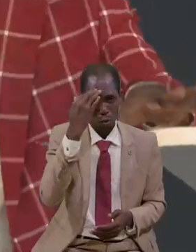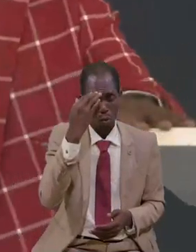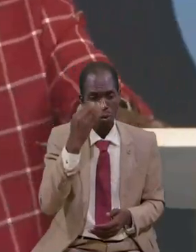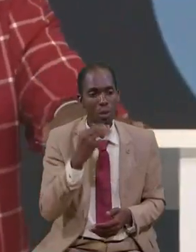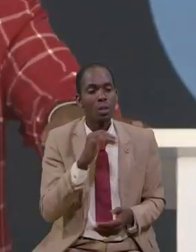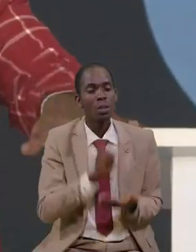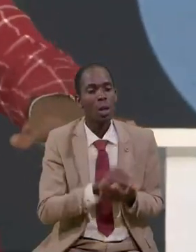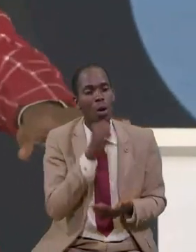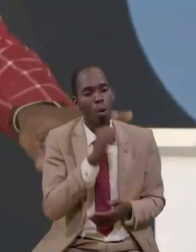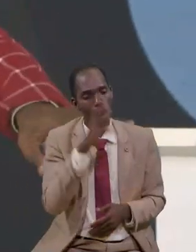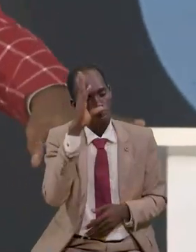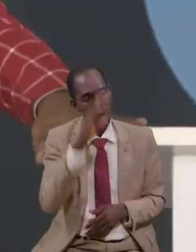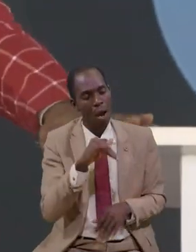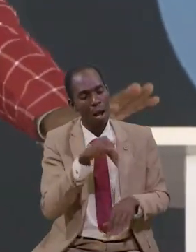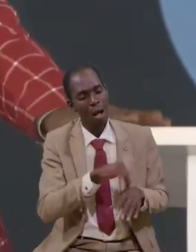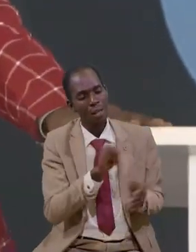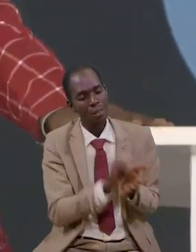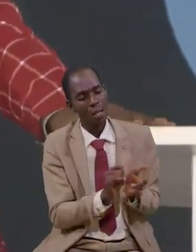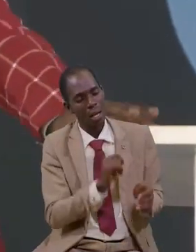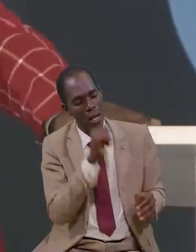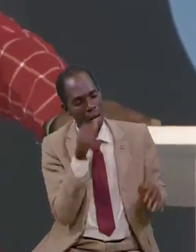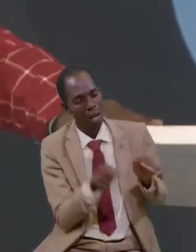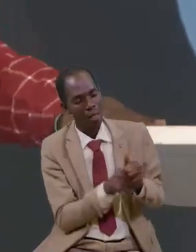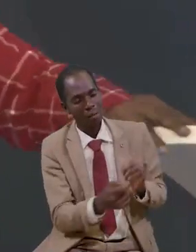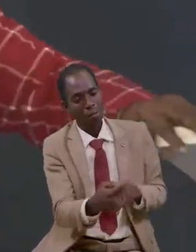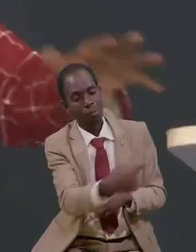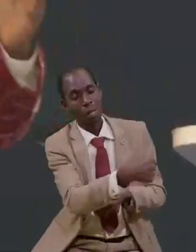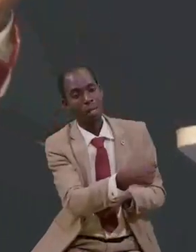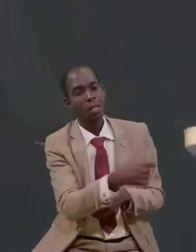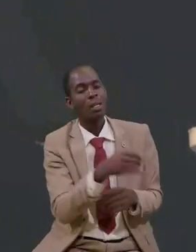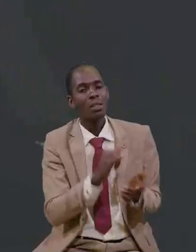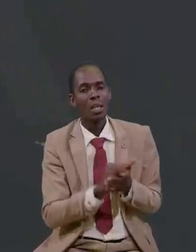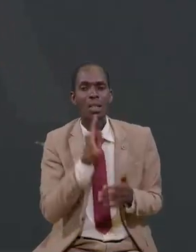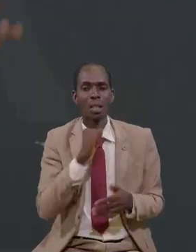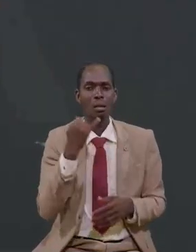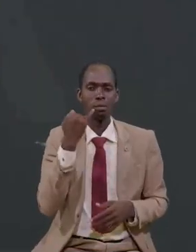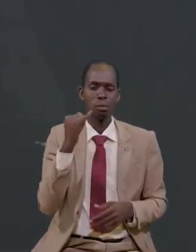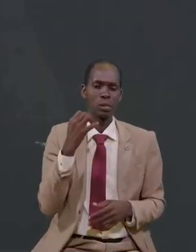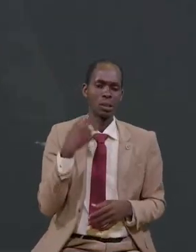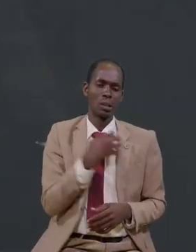là-bas, qui est jaloux de toi,